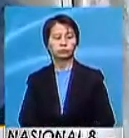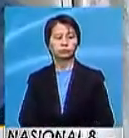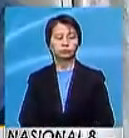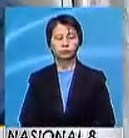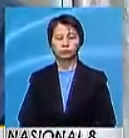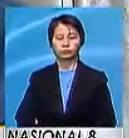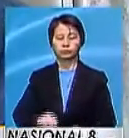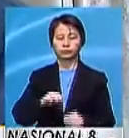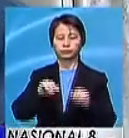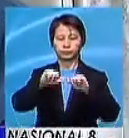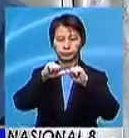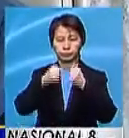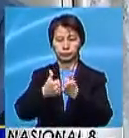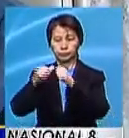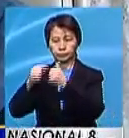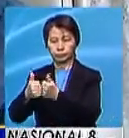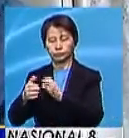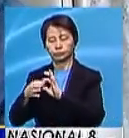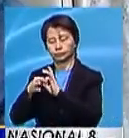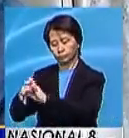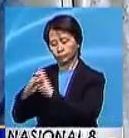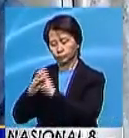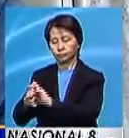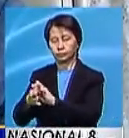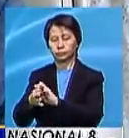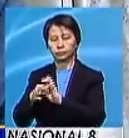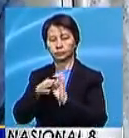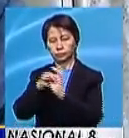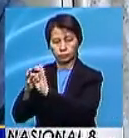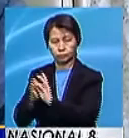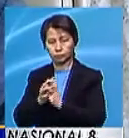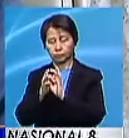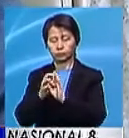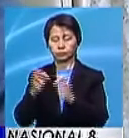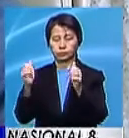Semua agensi di bawah akan bekerjasama